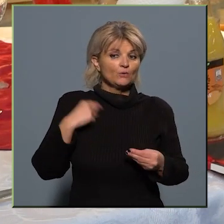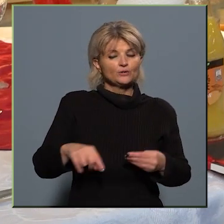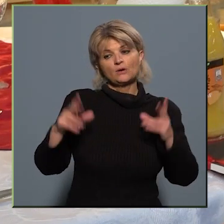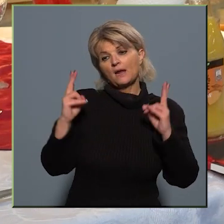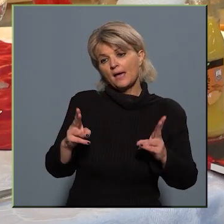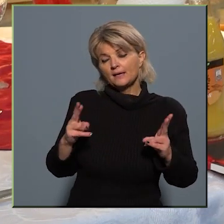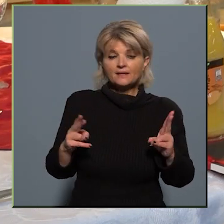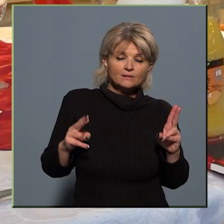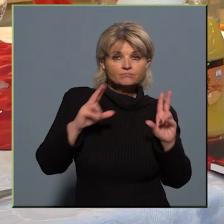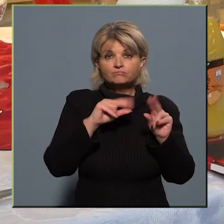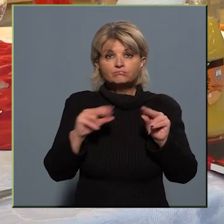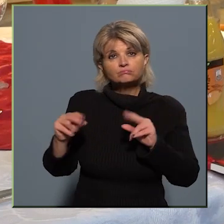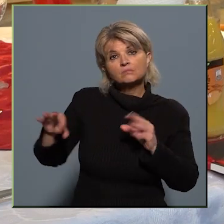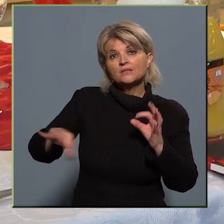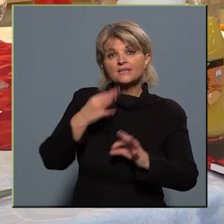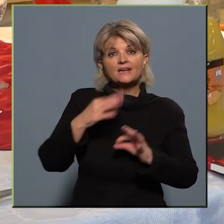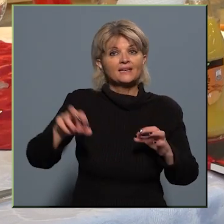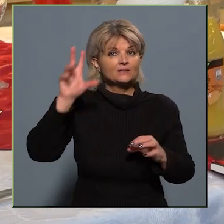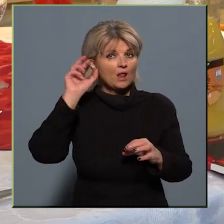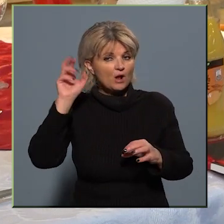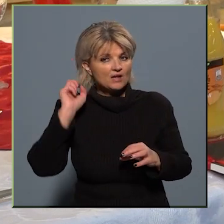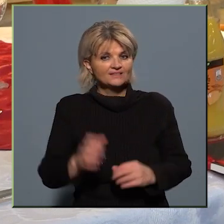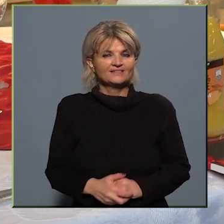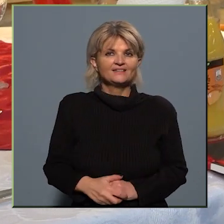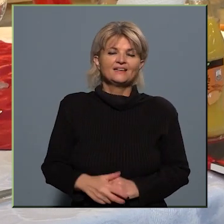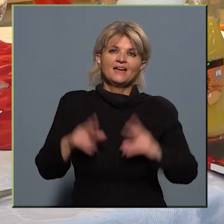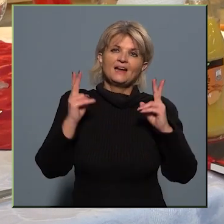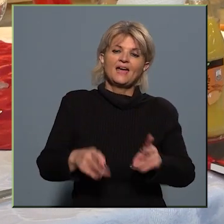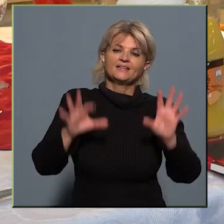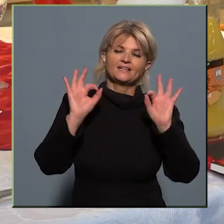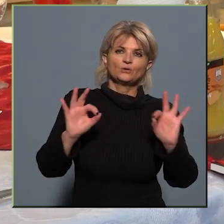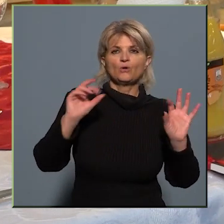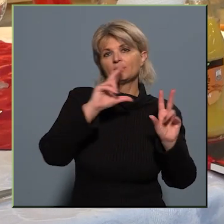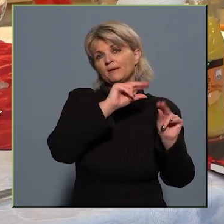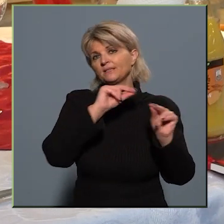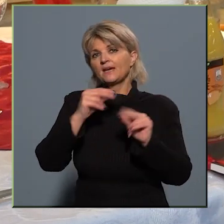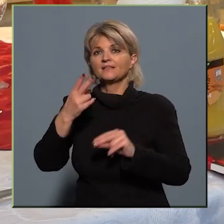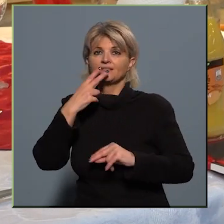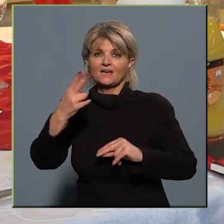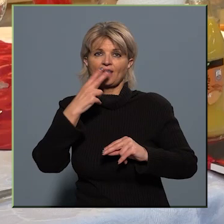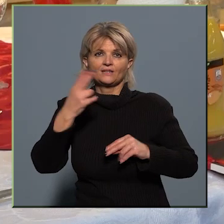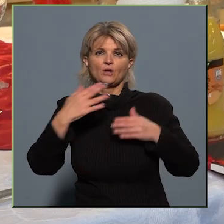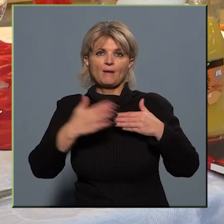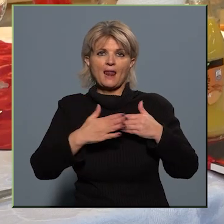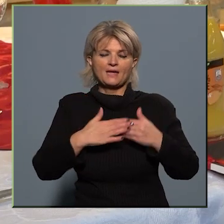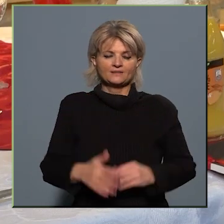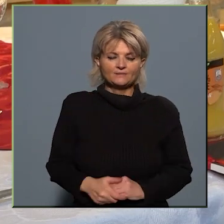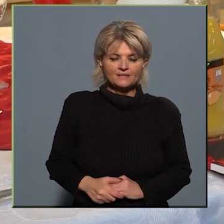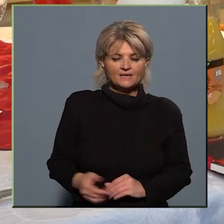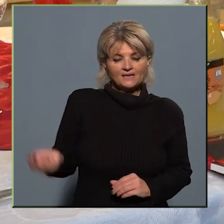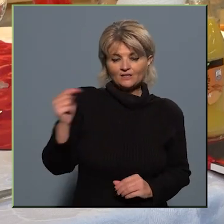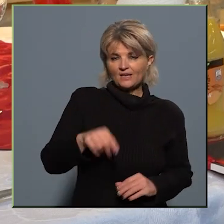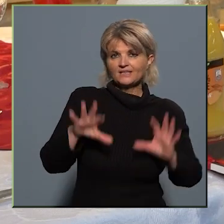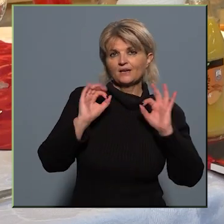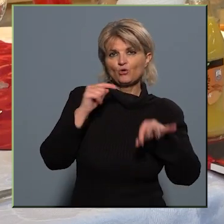lehetett összebújni, lehetett zenét hallgatni, lehetett jókat beszélgetni egy-egy cigaretta mellett, és ezek olyan